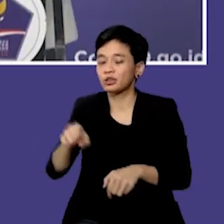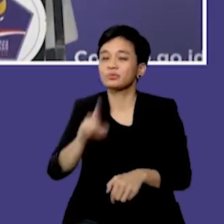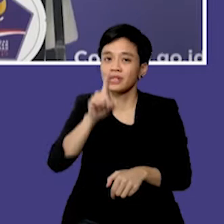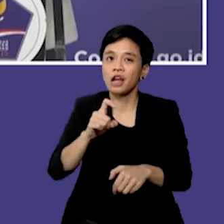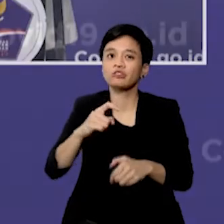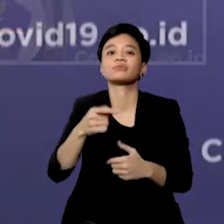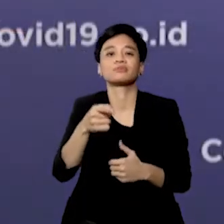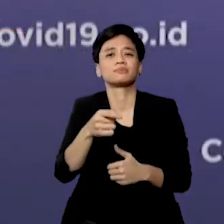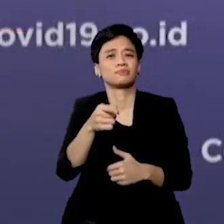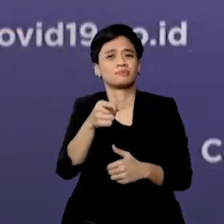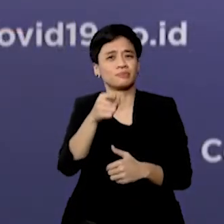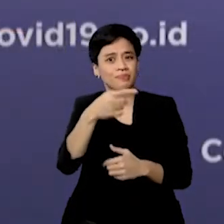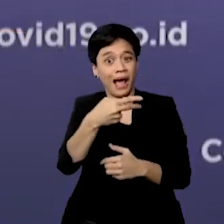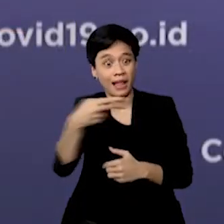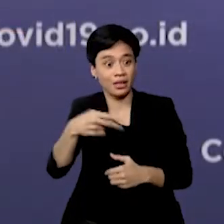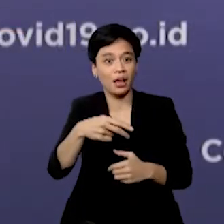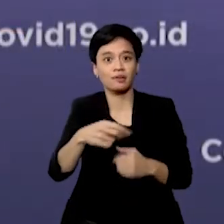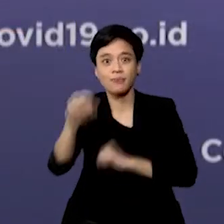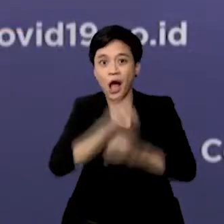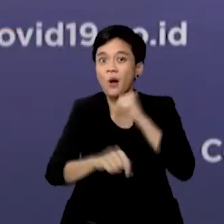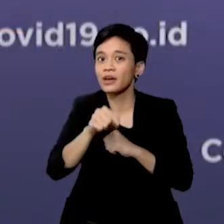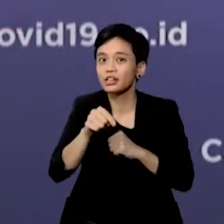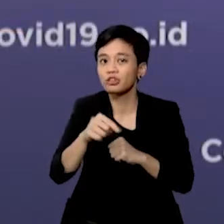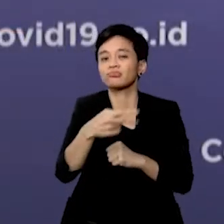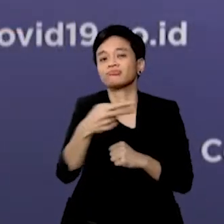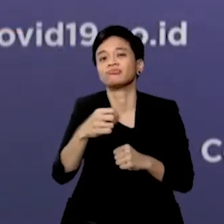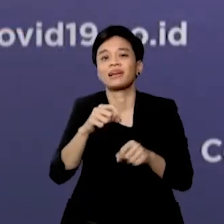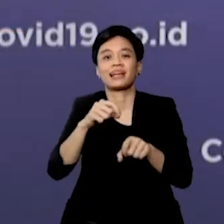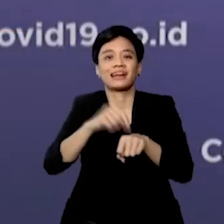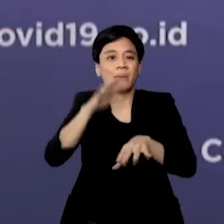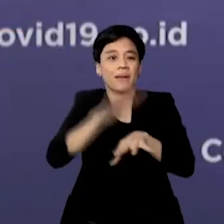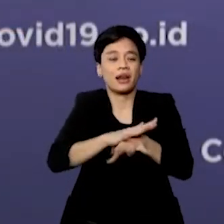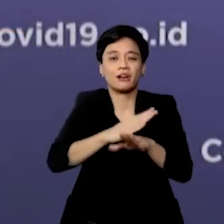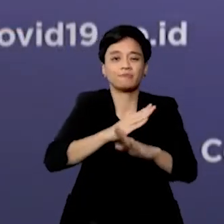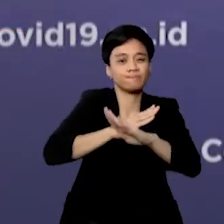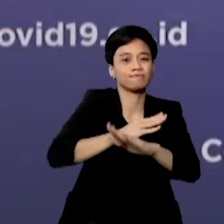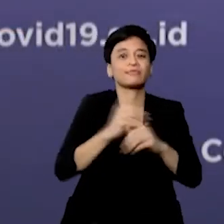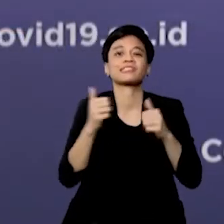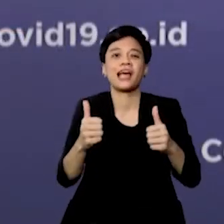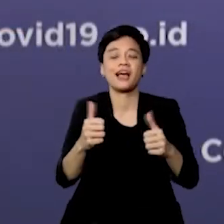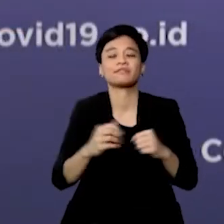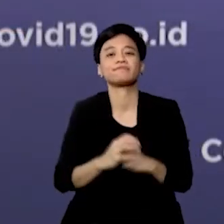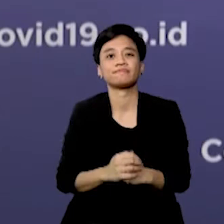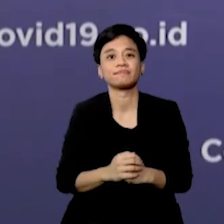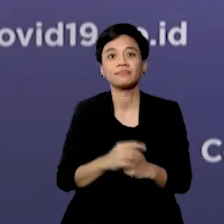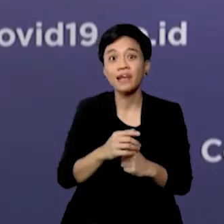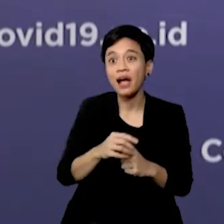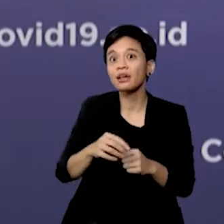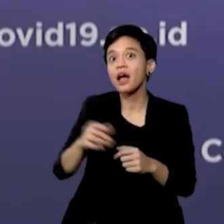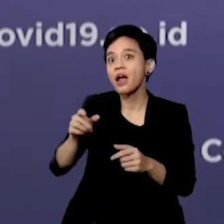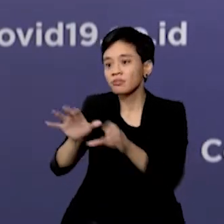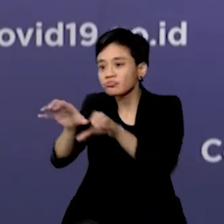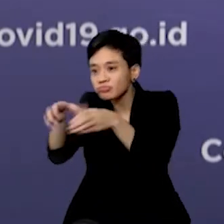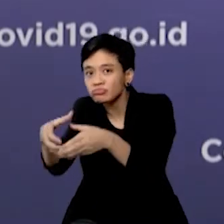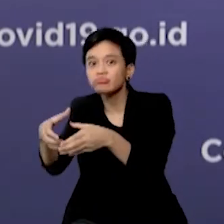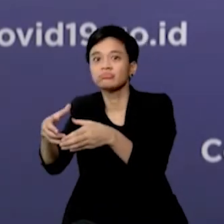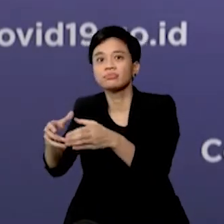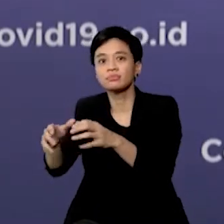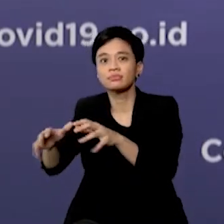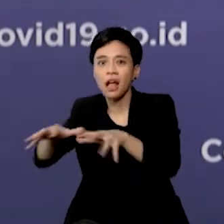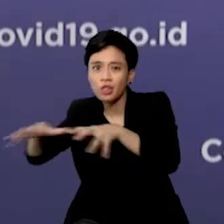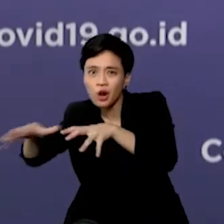utama pencegahan DBD. Agar lebih efektif, berkoordinasilah dengan pihak pengelola lingkungan untuk